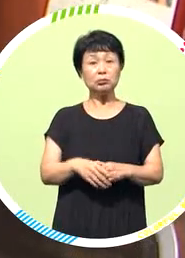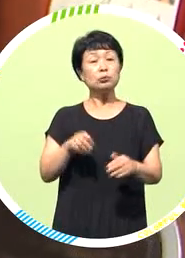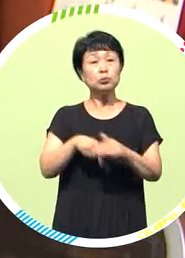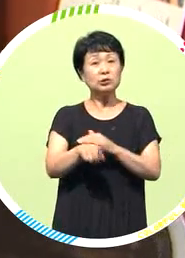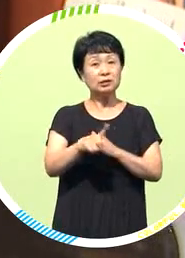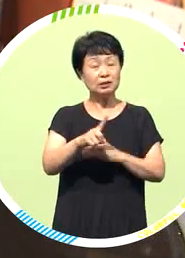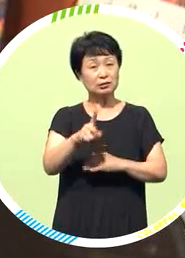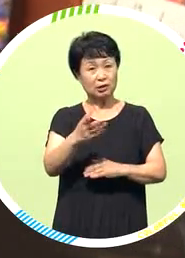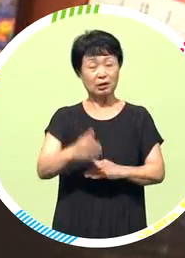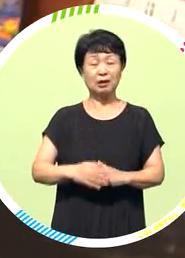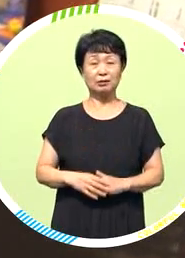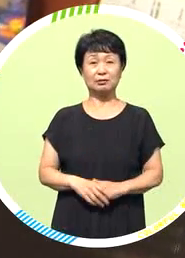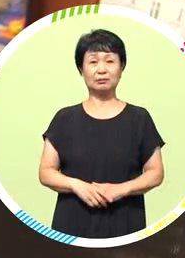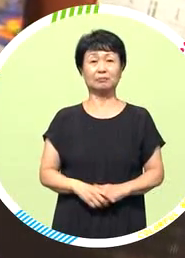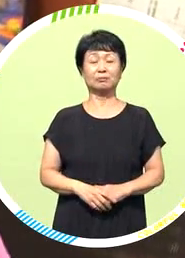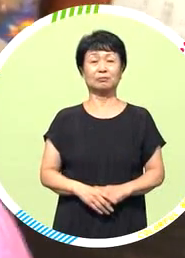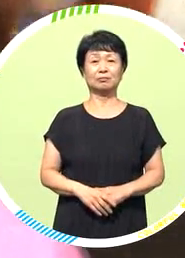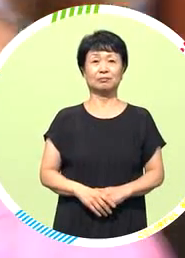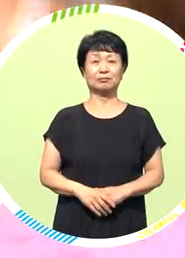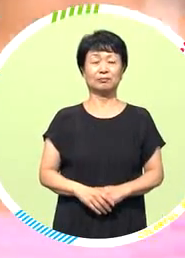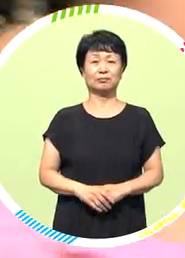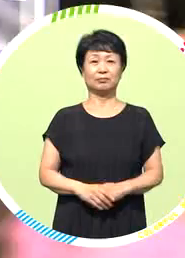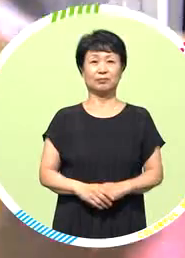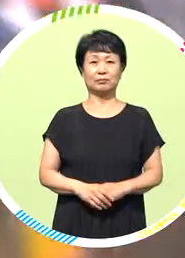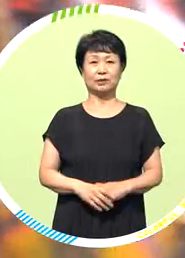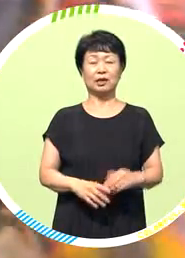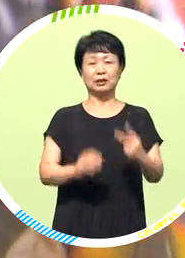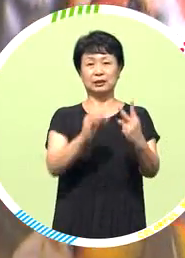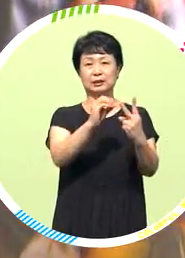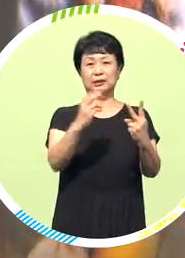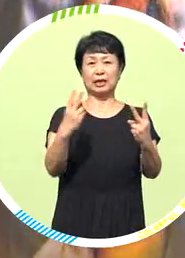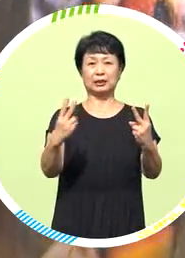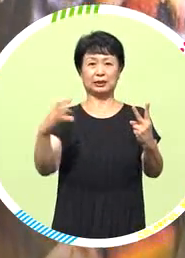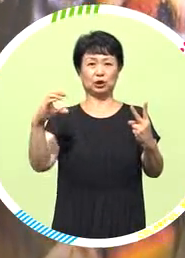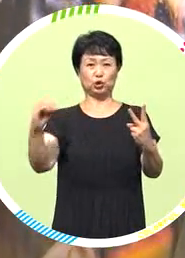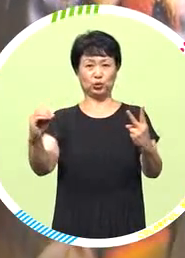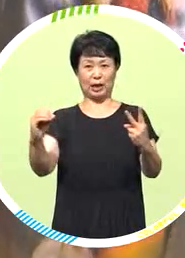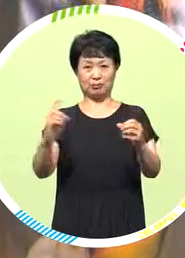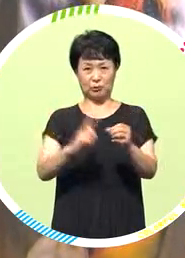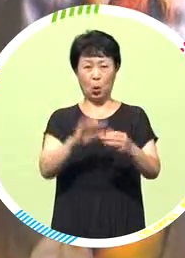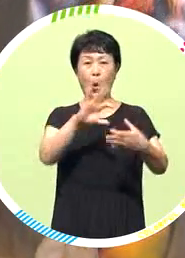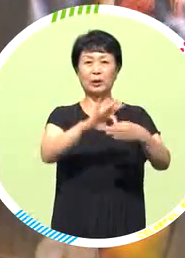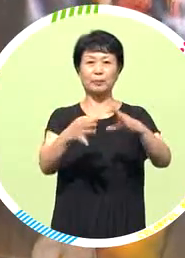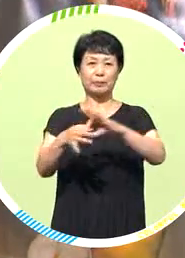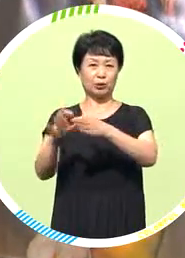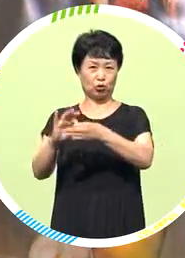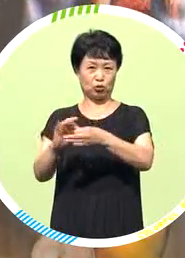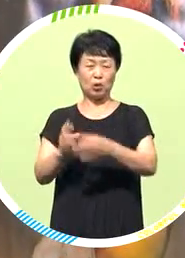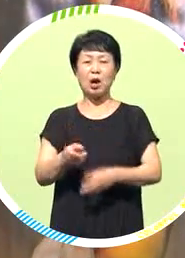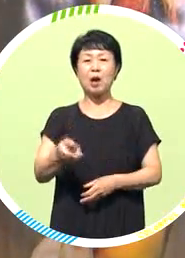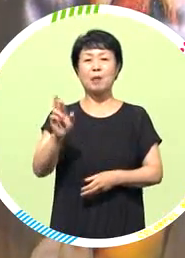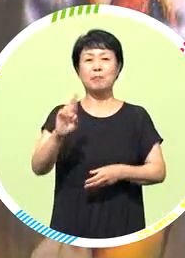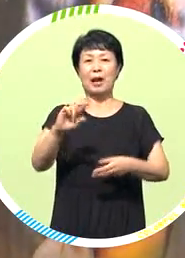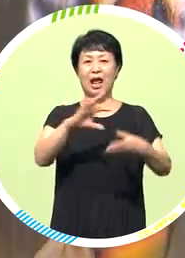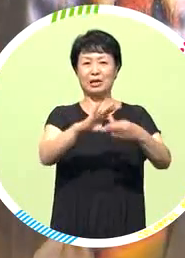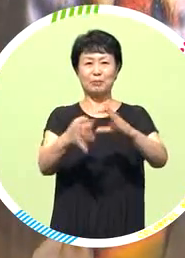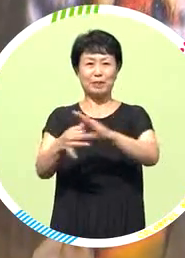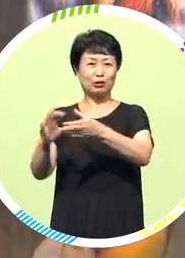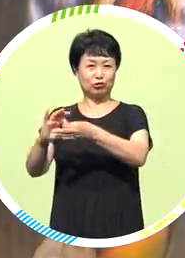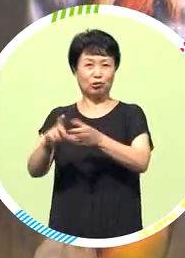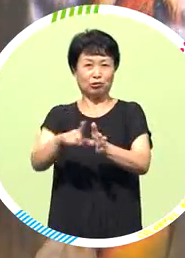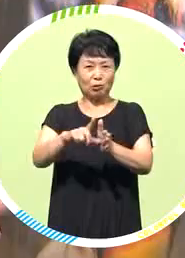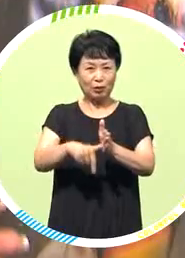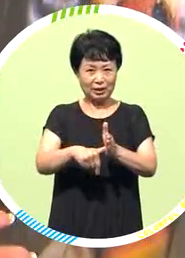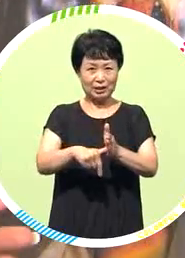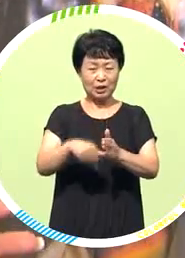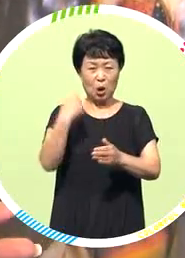こういう活動をしようと思われたんですか？ はい、2020年のオリンピック、うん、パラリンピックでフェイスペインティングを